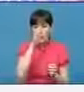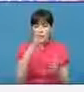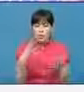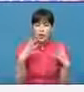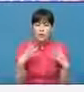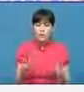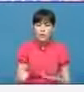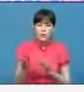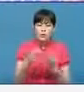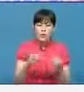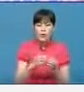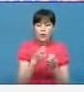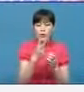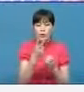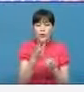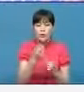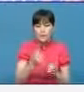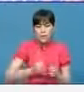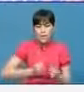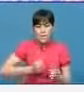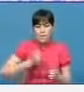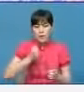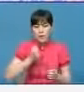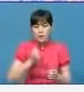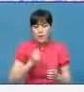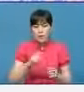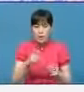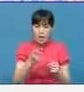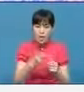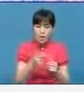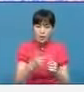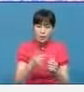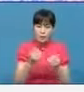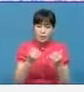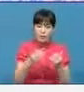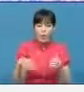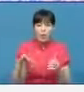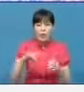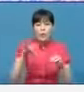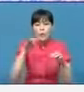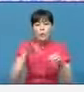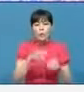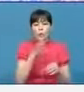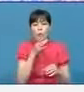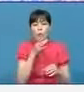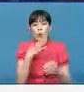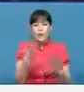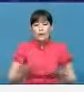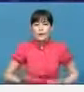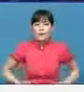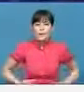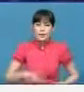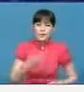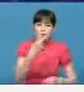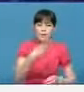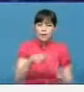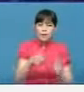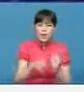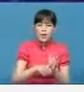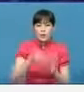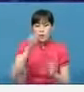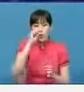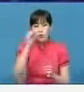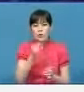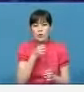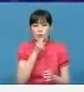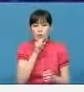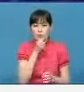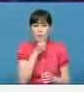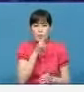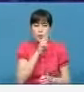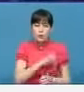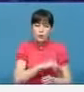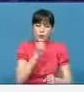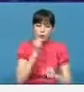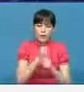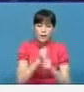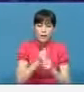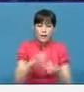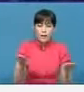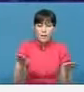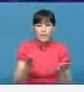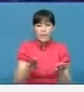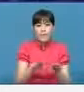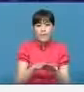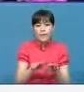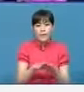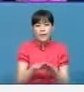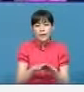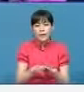ардагер кеңес одағының батыры атағына ие болды. Ауданда бүгінгі таңда көзі тірі 26 соғыс ардагерімен еңбектері ерлікпен бірдей